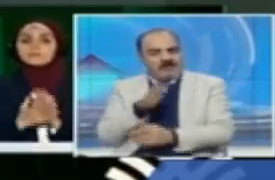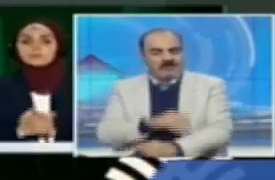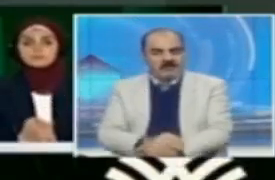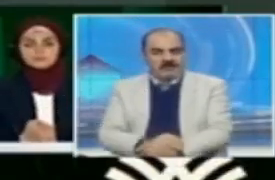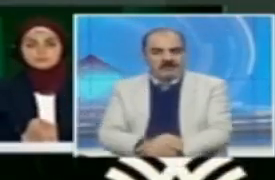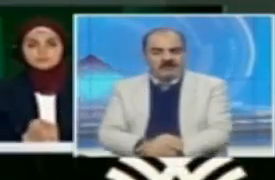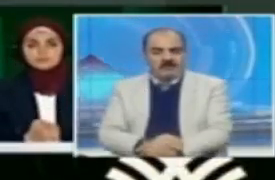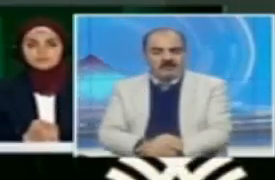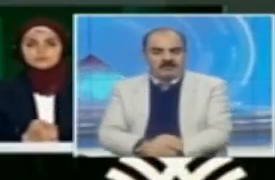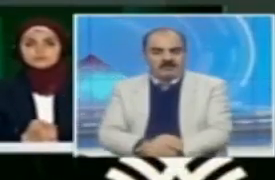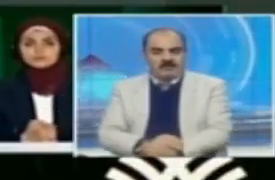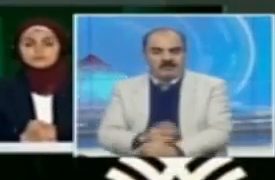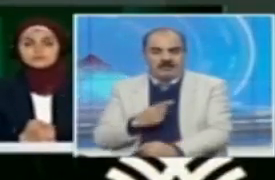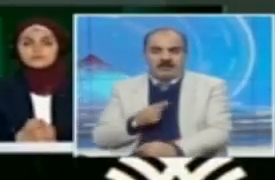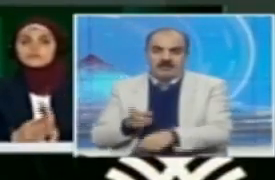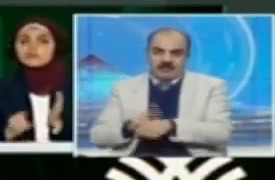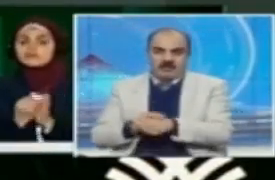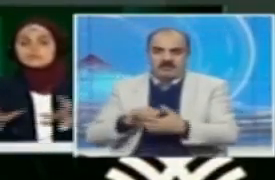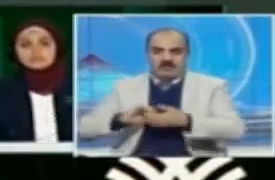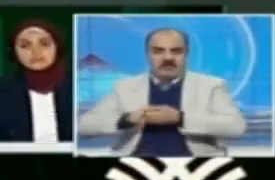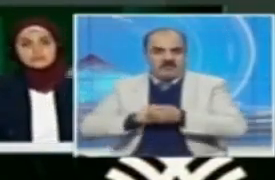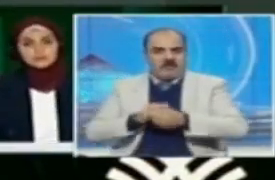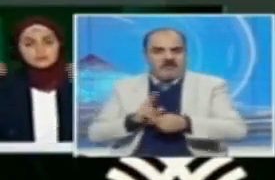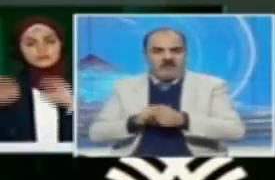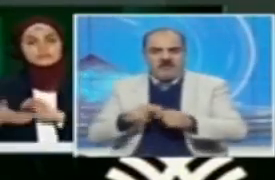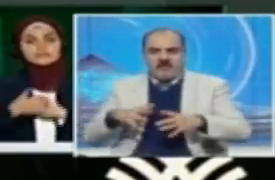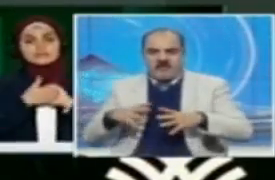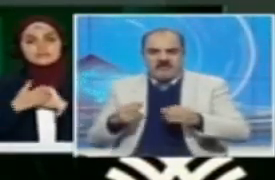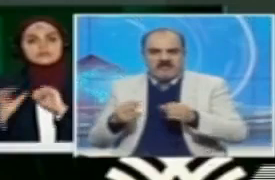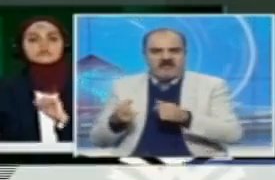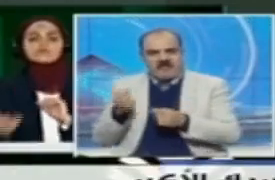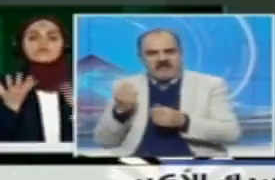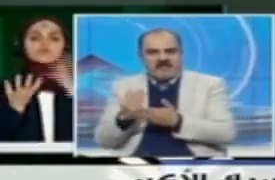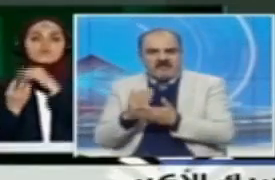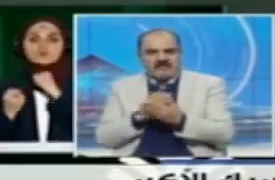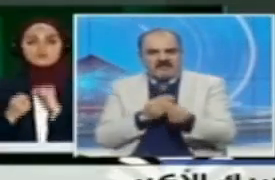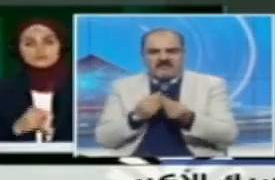قمنا بتعزيز التعاون وتقديم فرص ثانوية